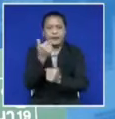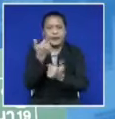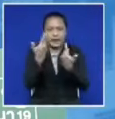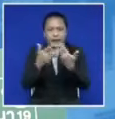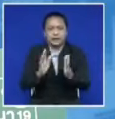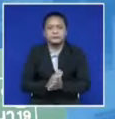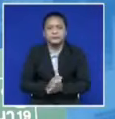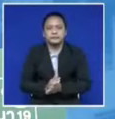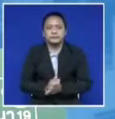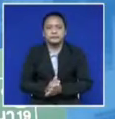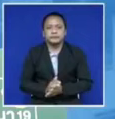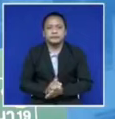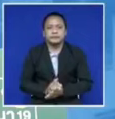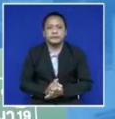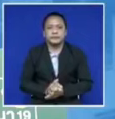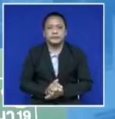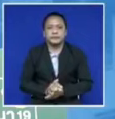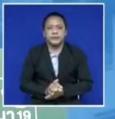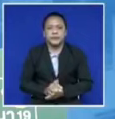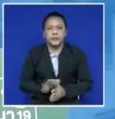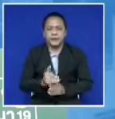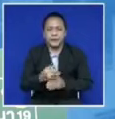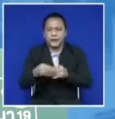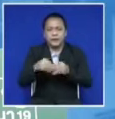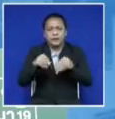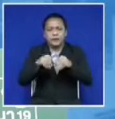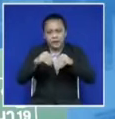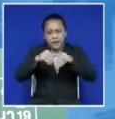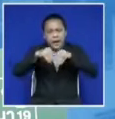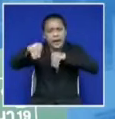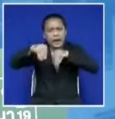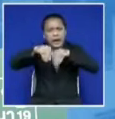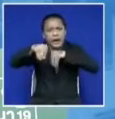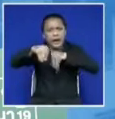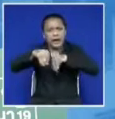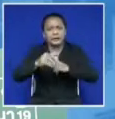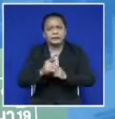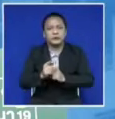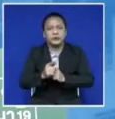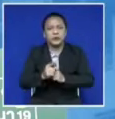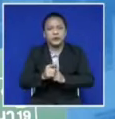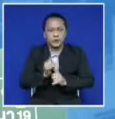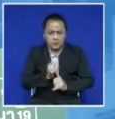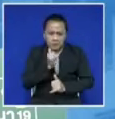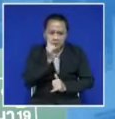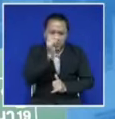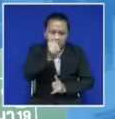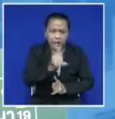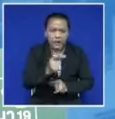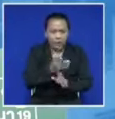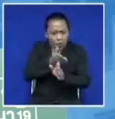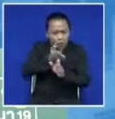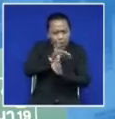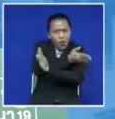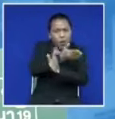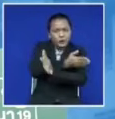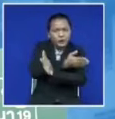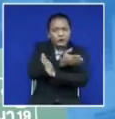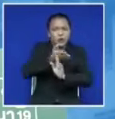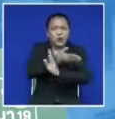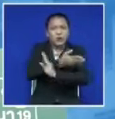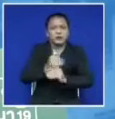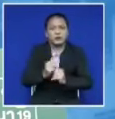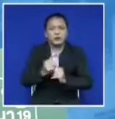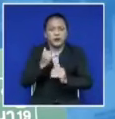วนที่อาจจะห่างสักหน่อยก็คือในผู้ที่เคยไปในช่วงที่ก่อนหน้านี้นะครับท